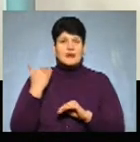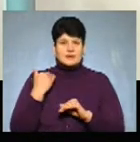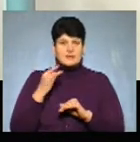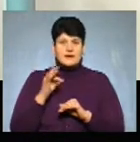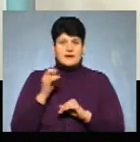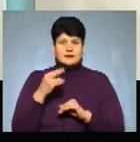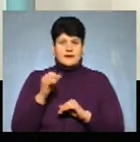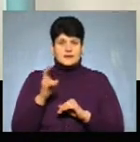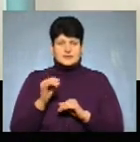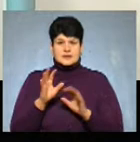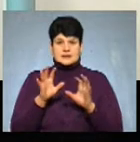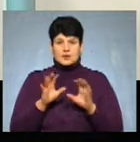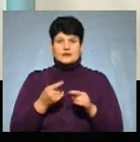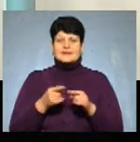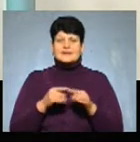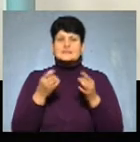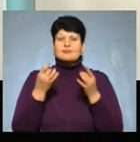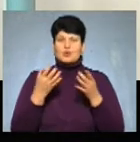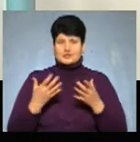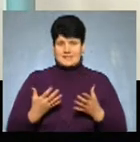редакції закону. І це дещо